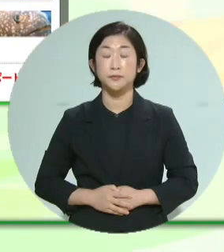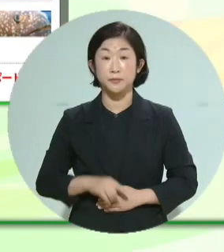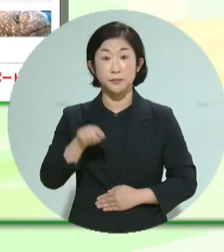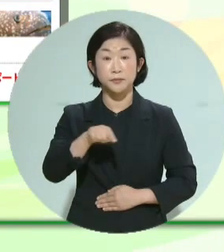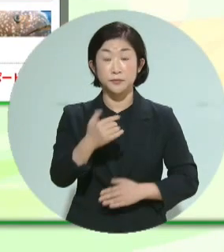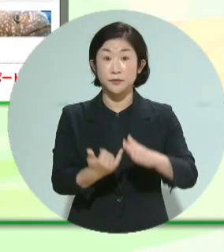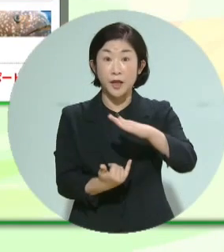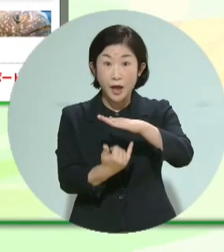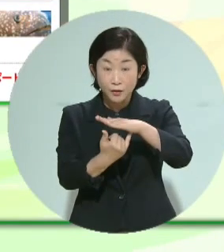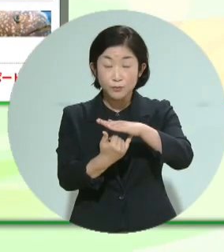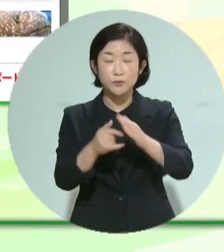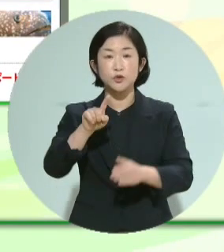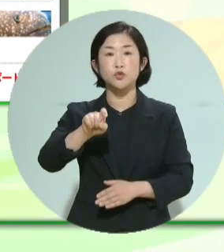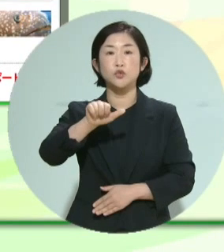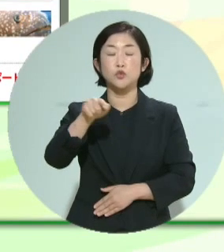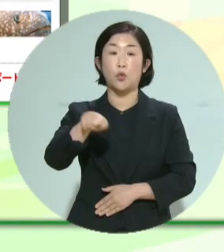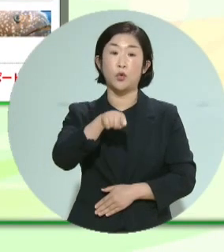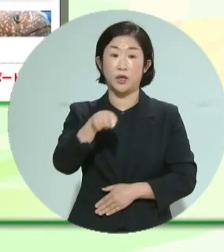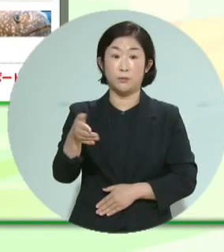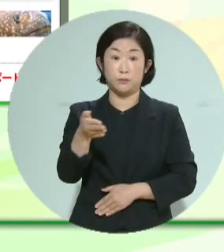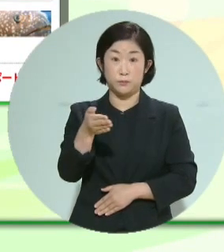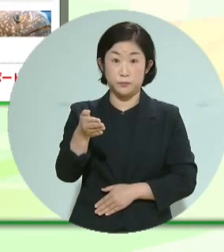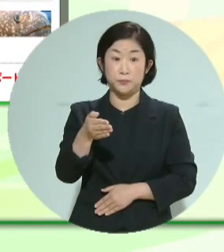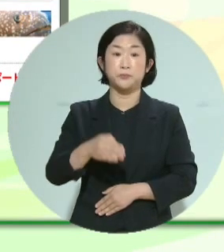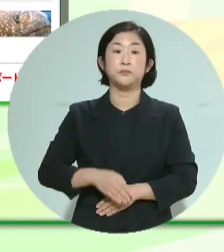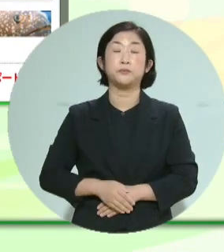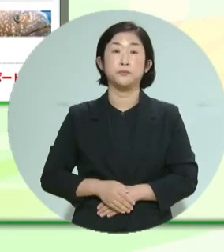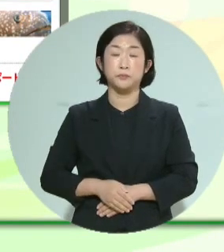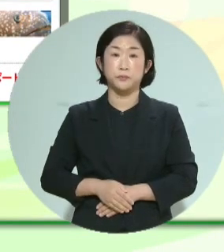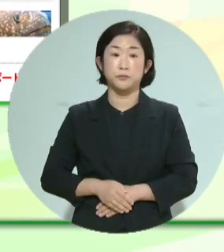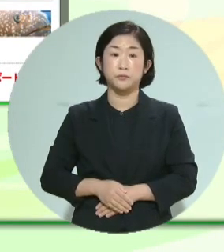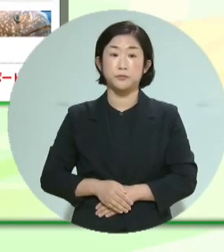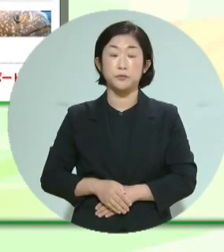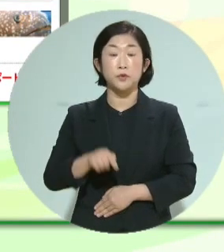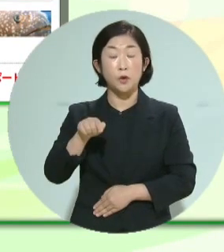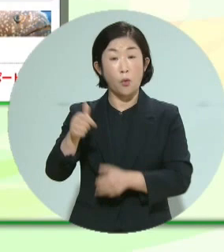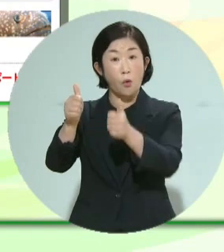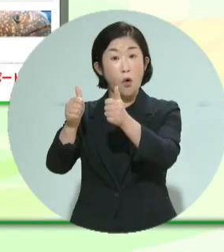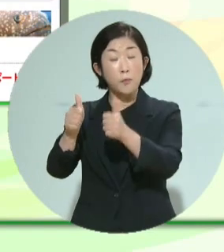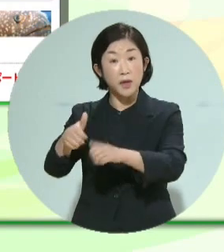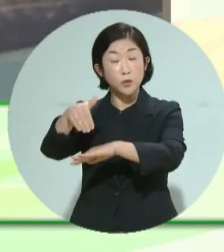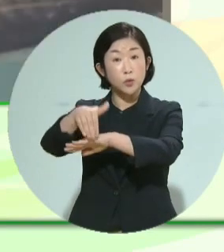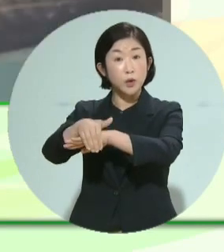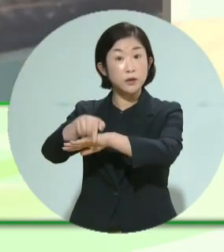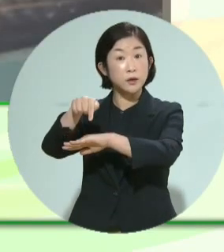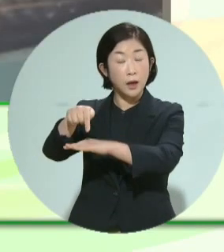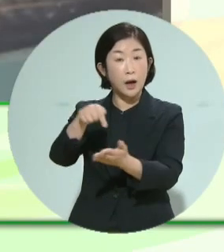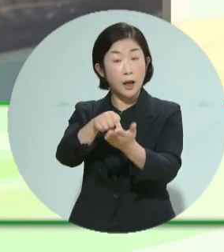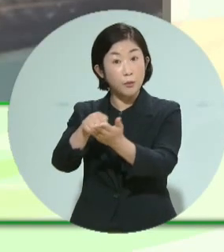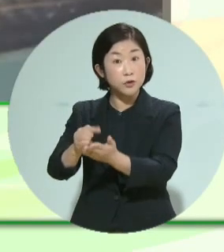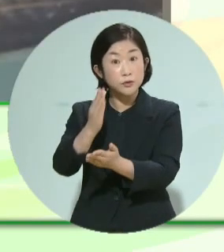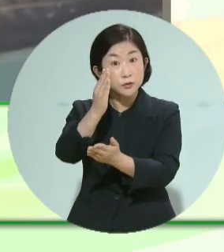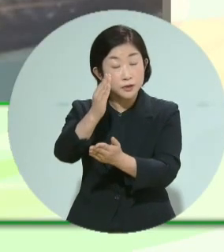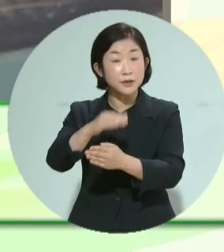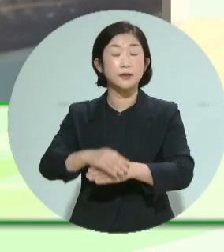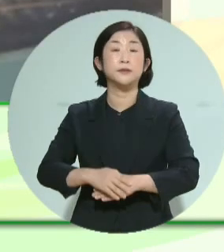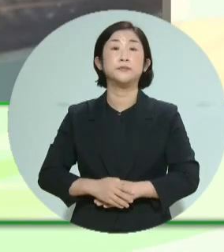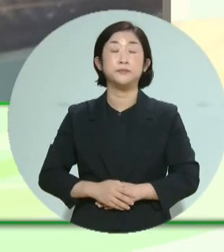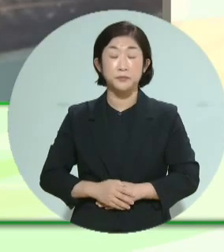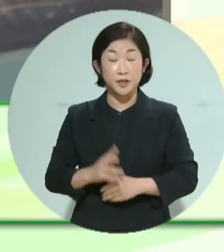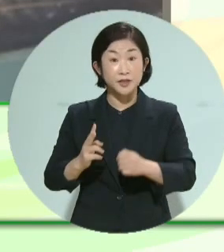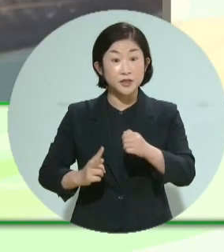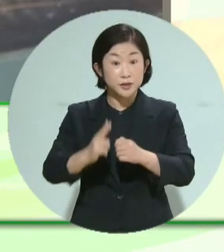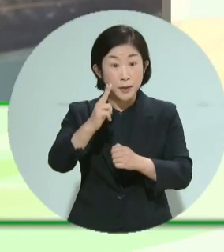定員は各回15人です。葛西臨海水族園のホームページ内にある受付フォームから今